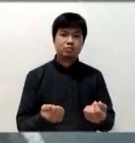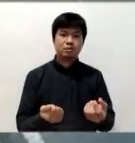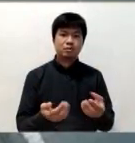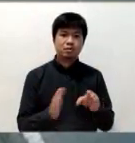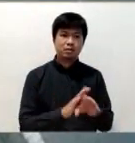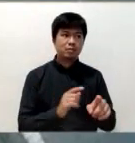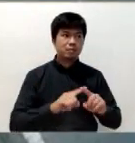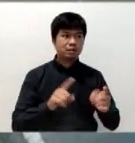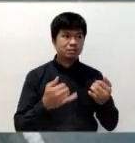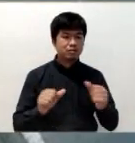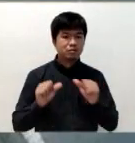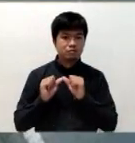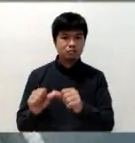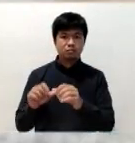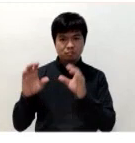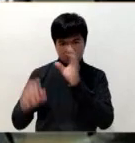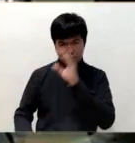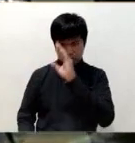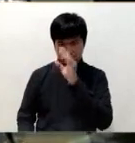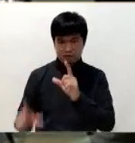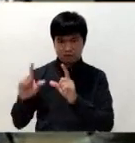mga suspect at sa mastermind.